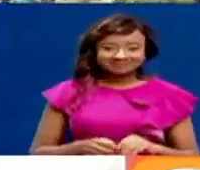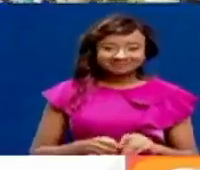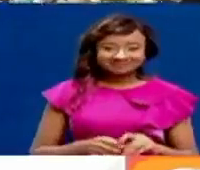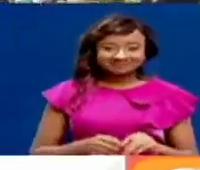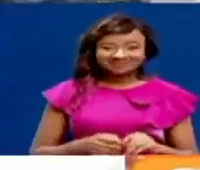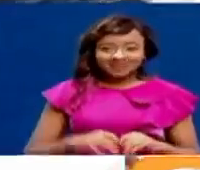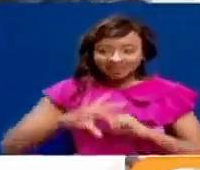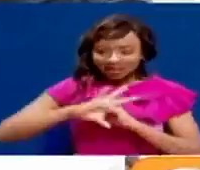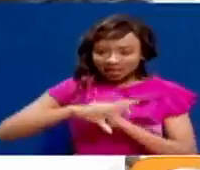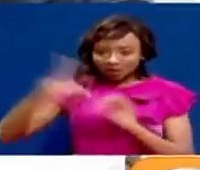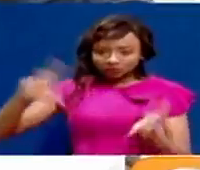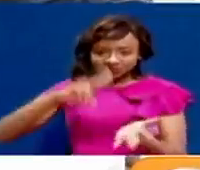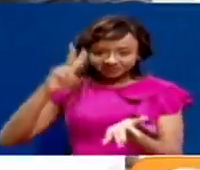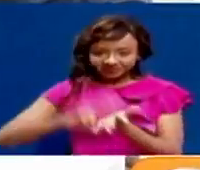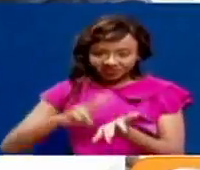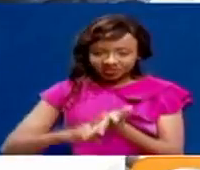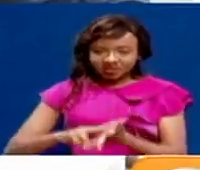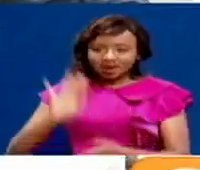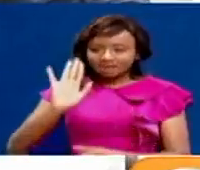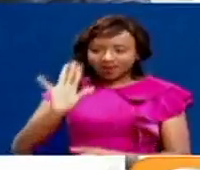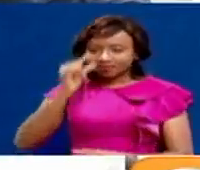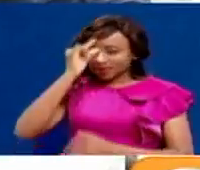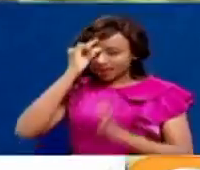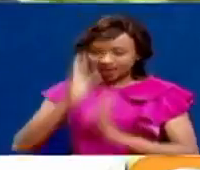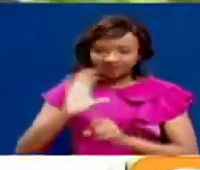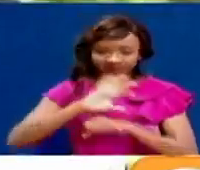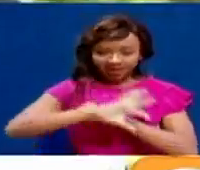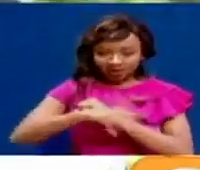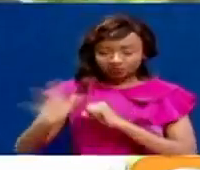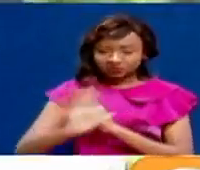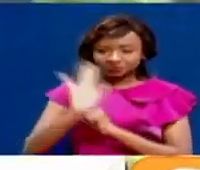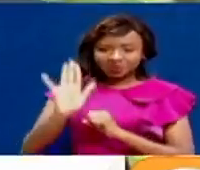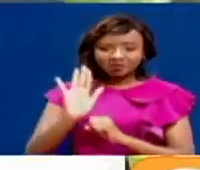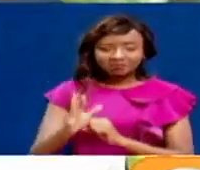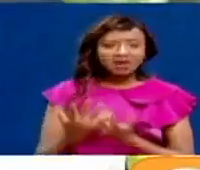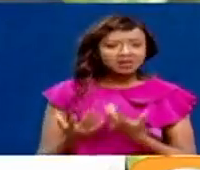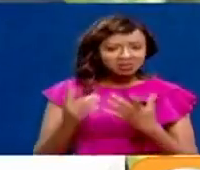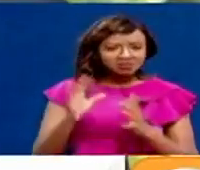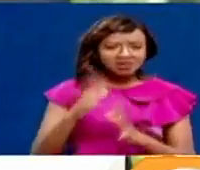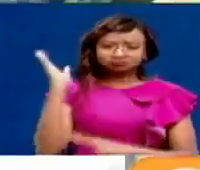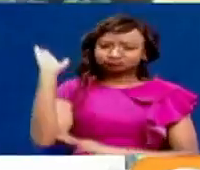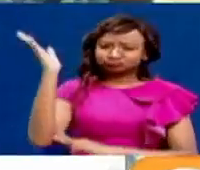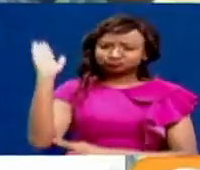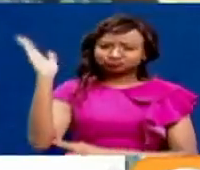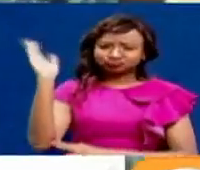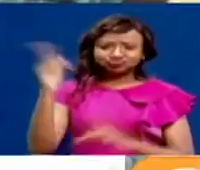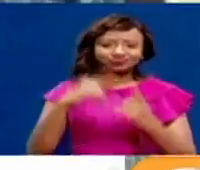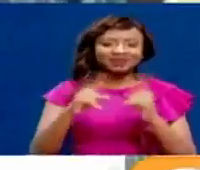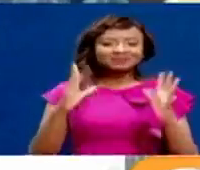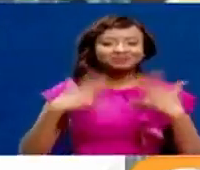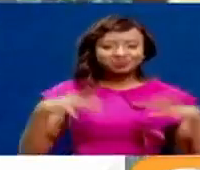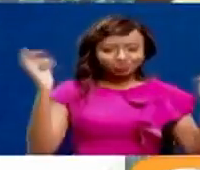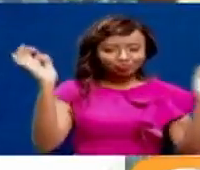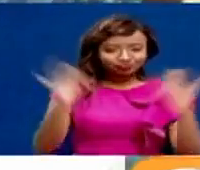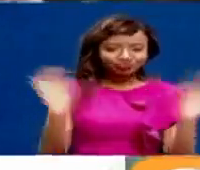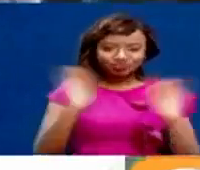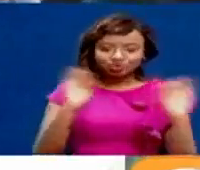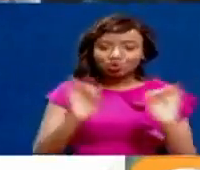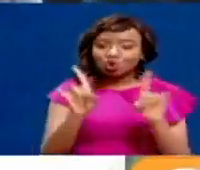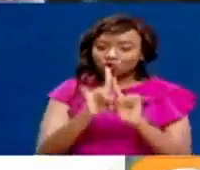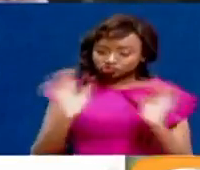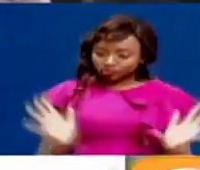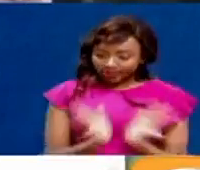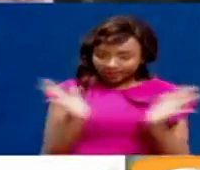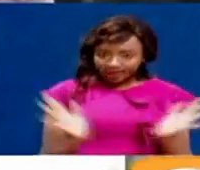Katika kaunti ya Vihiga, gavana wa kaunti hiyo alihutubia wanahabari bila umati na kutaka viongozi kuunga mkono ajenda za